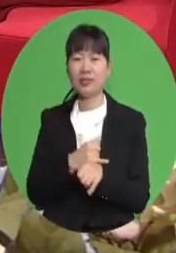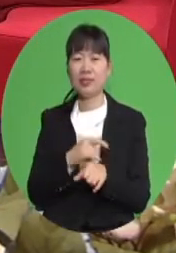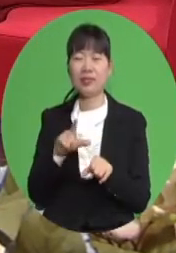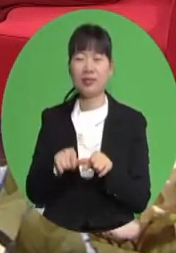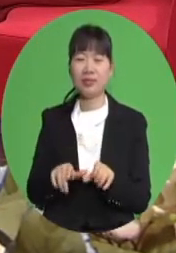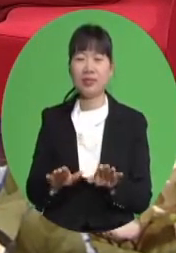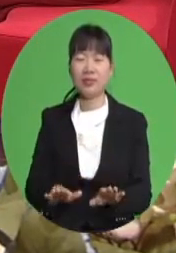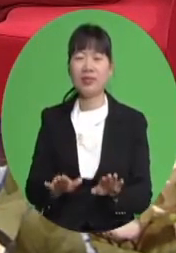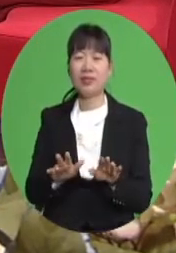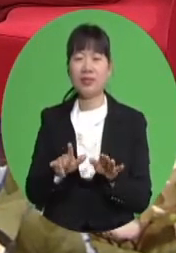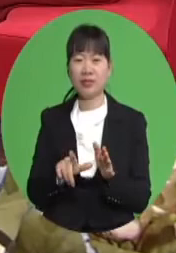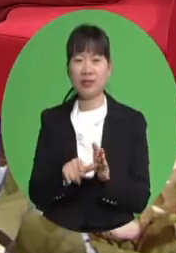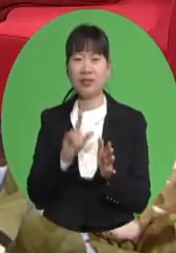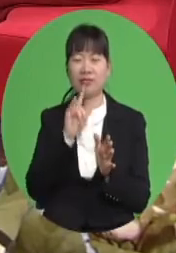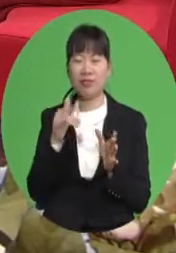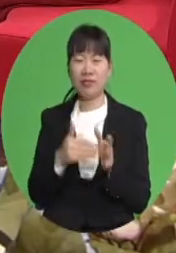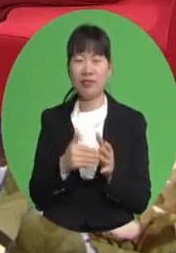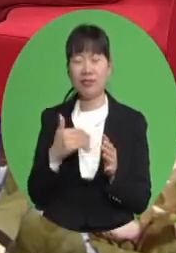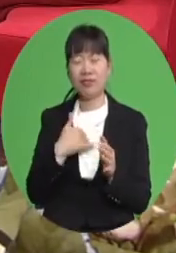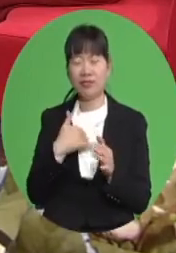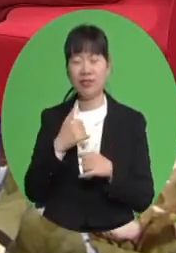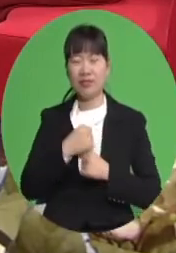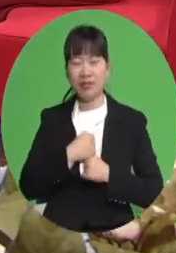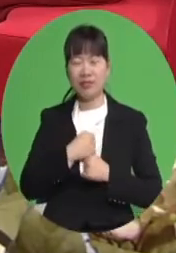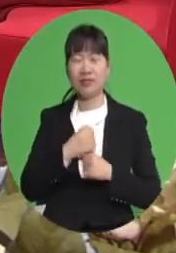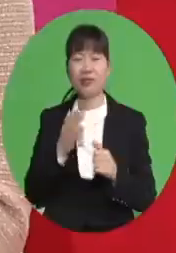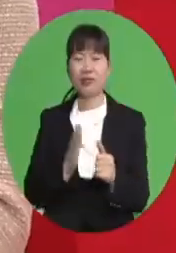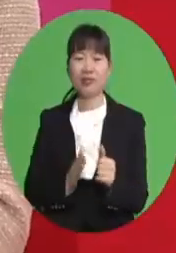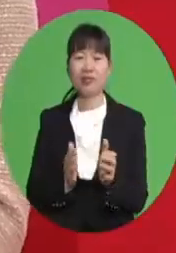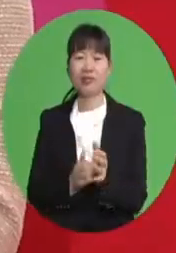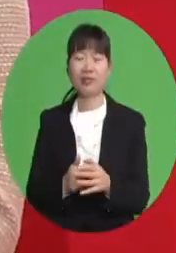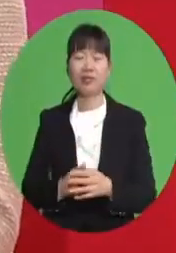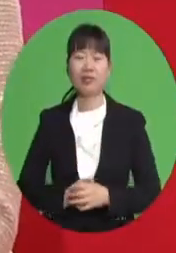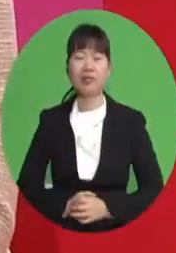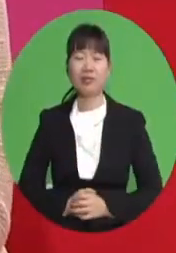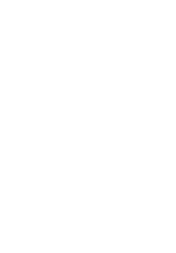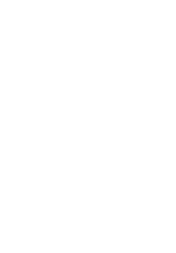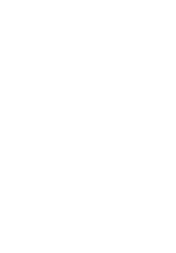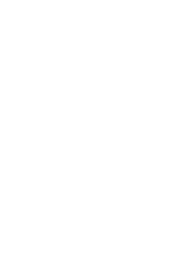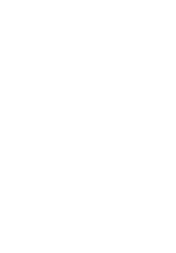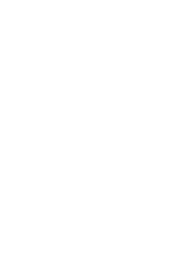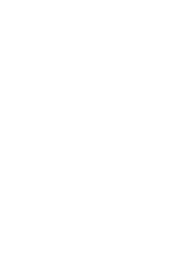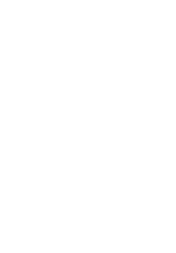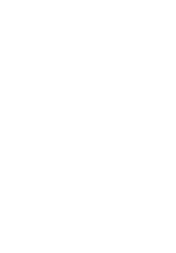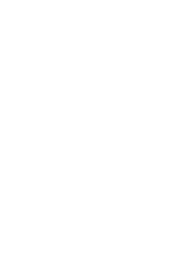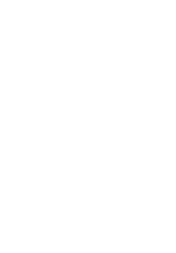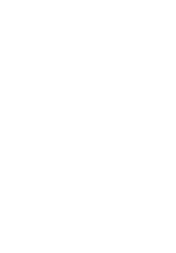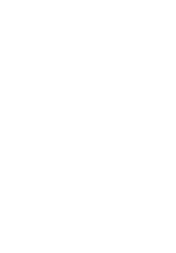시기가 바로 이제 이 시기입니다. 그래서 저는 좀 조심해야 될 것 같아요. 그런 이야기들을 많이 하시죠. 네.